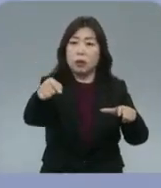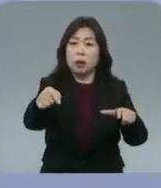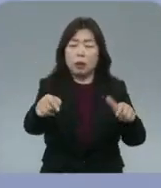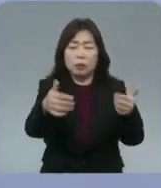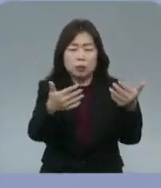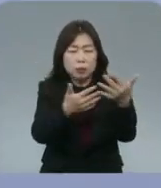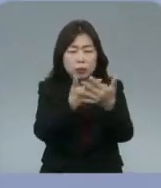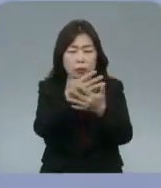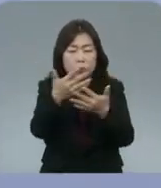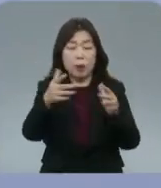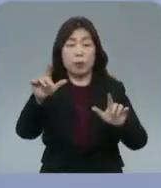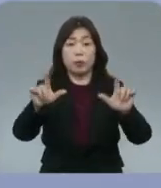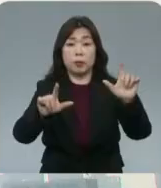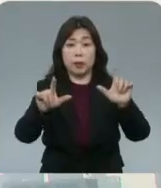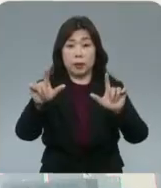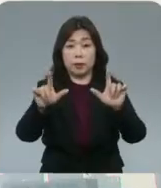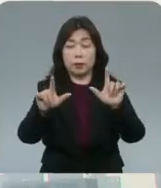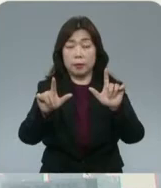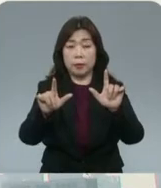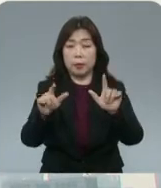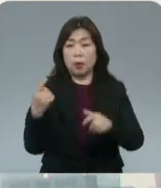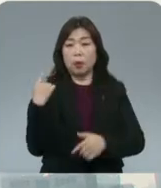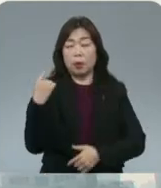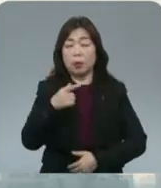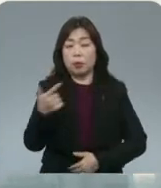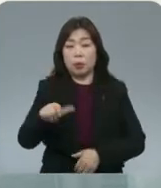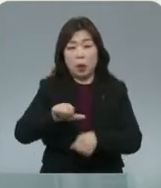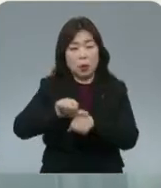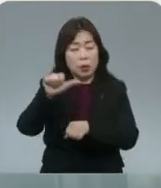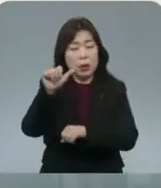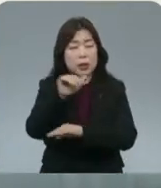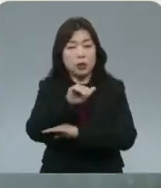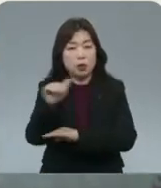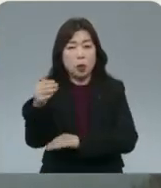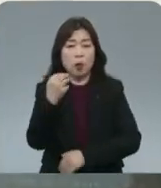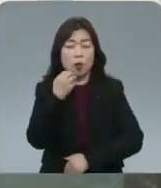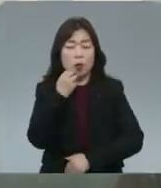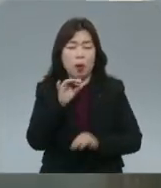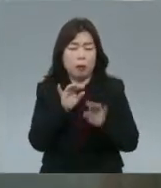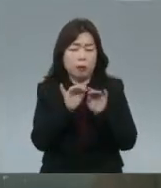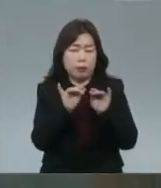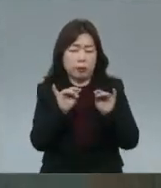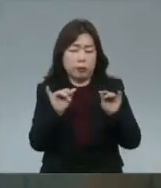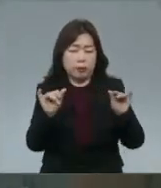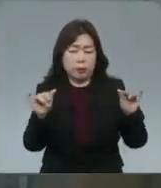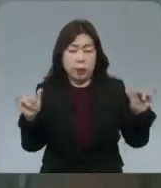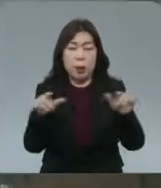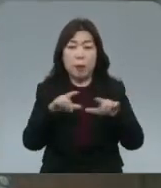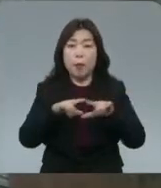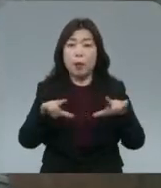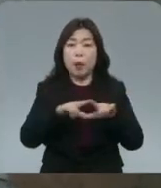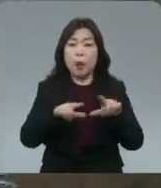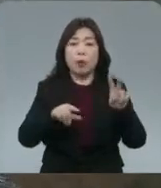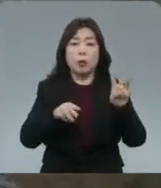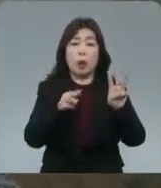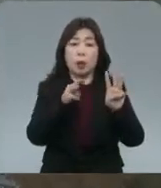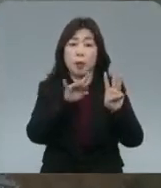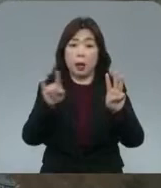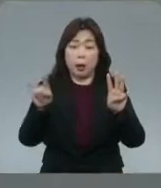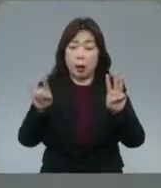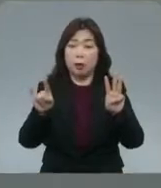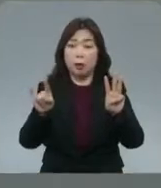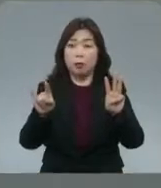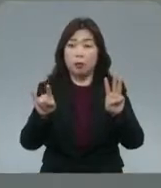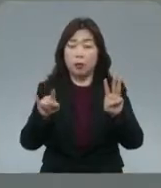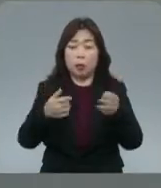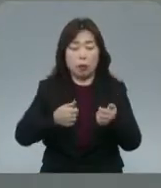частицами по состоянию на 8 утра 16 декабря качество воздуха в городах тэджоне и кванджу провинция